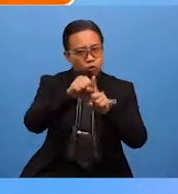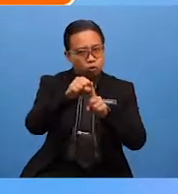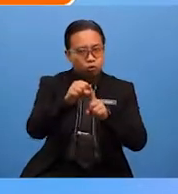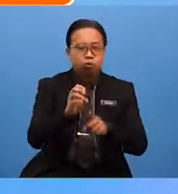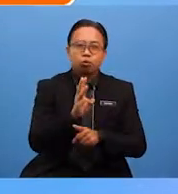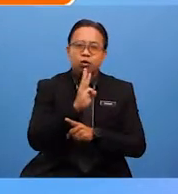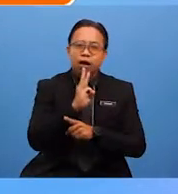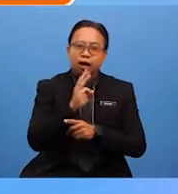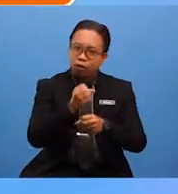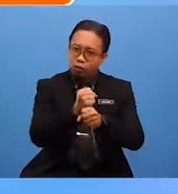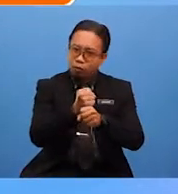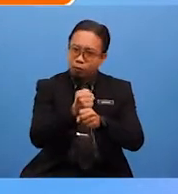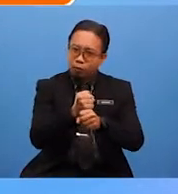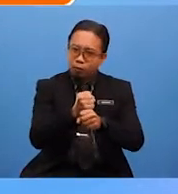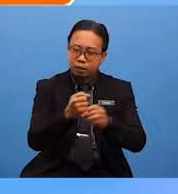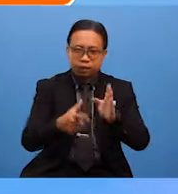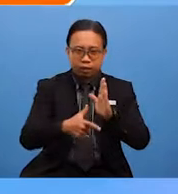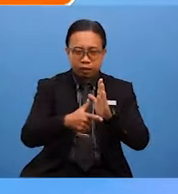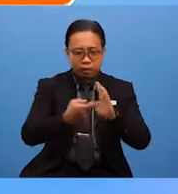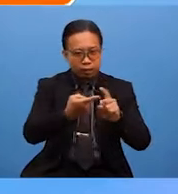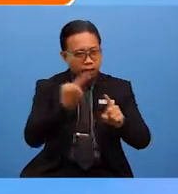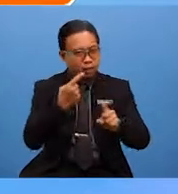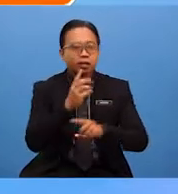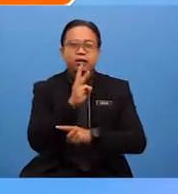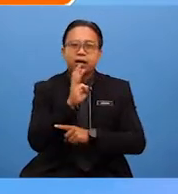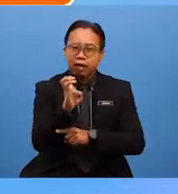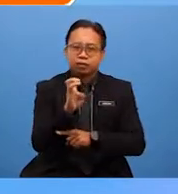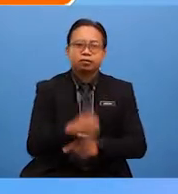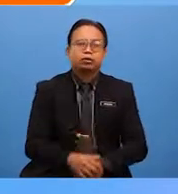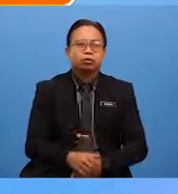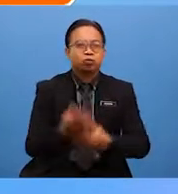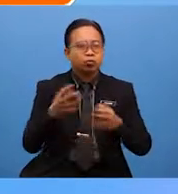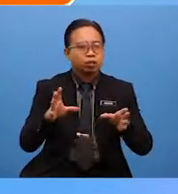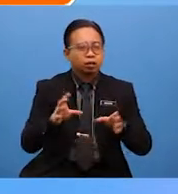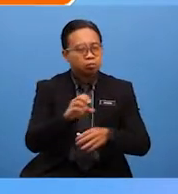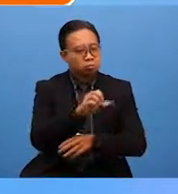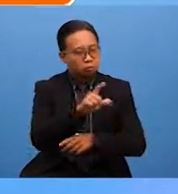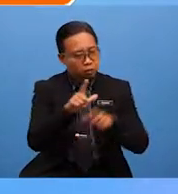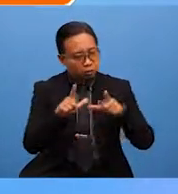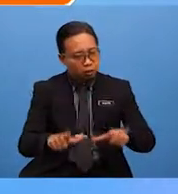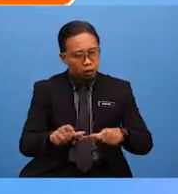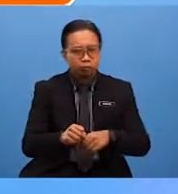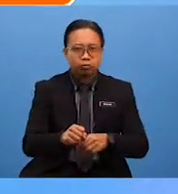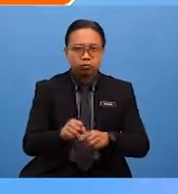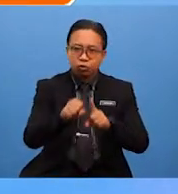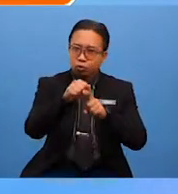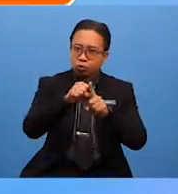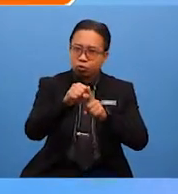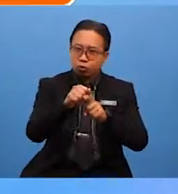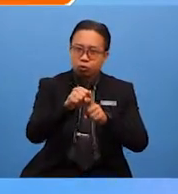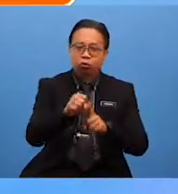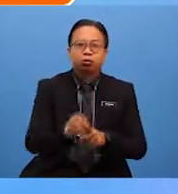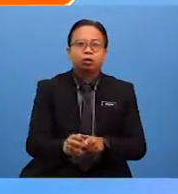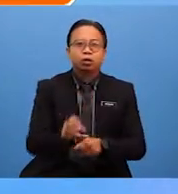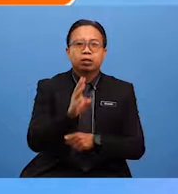lebih tinggi dan pada suhu Ice apabila dibiarkan seketika suhu Ice akan meningkat